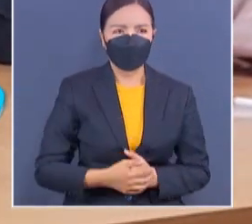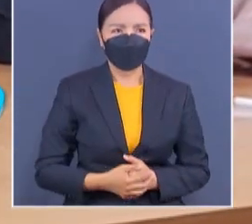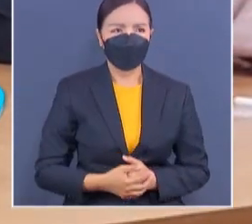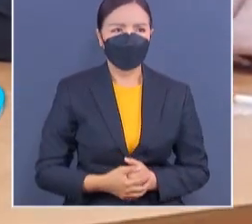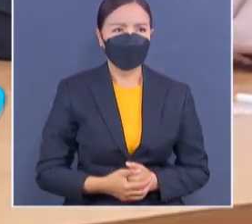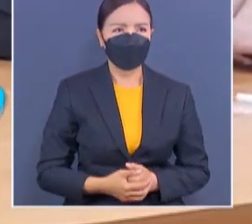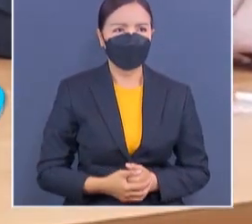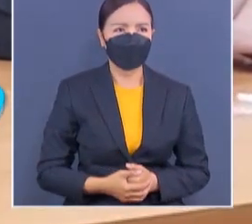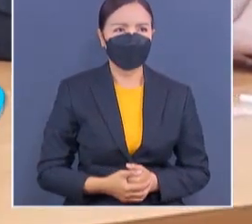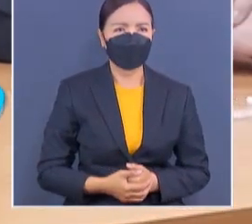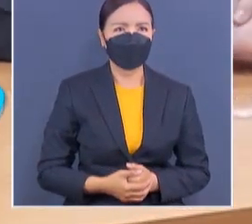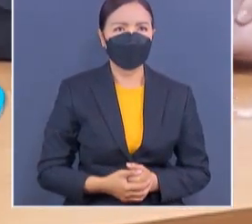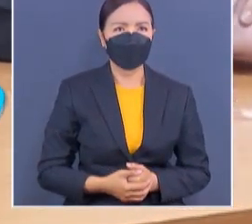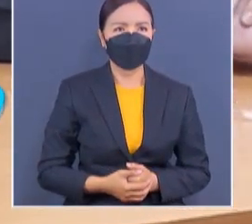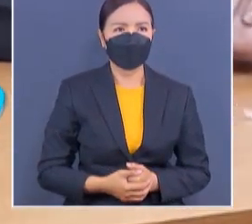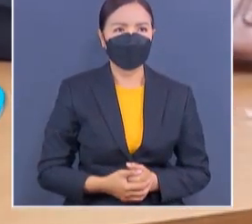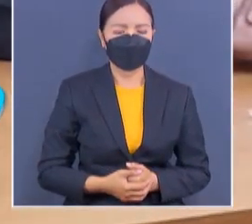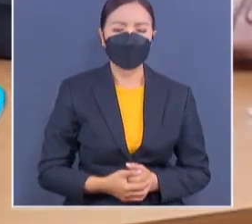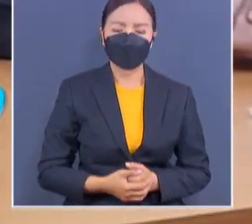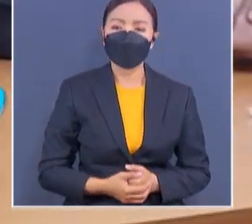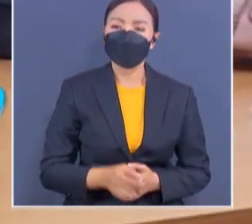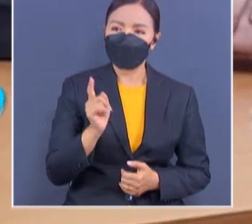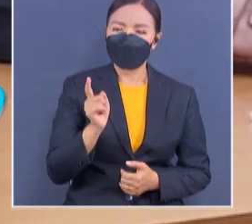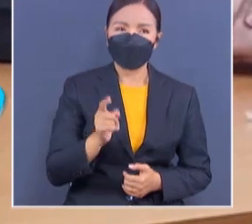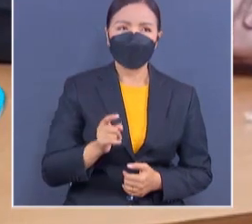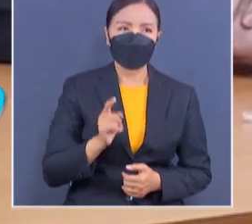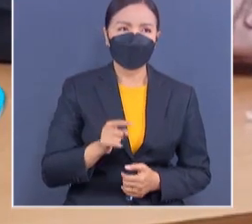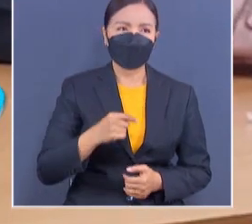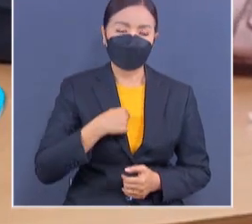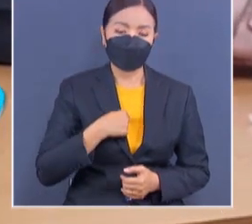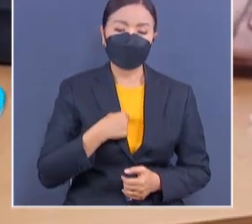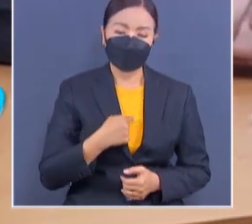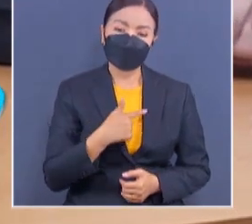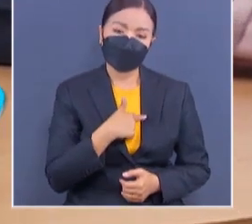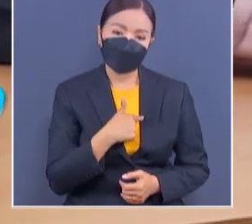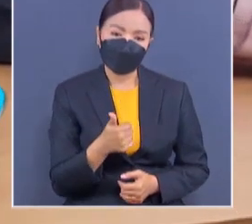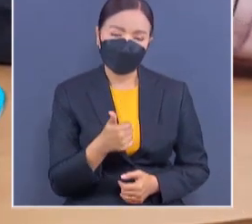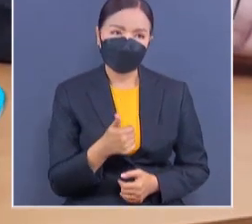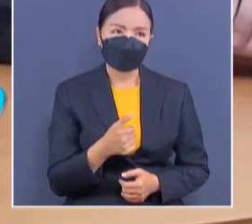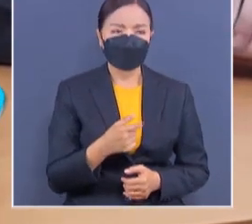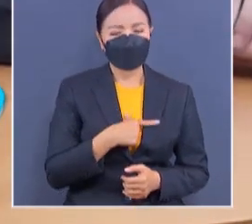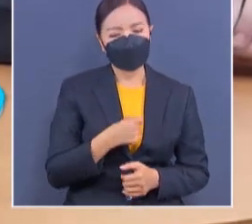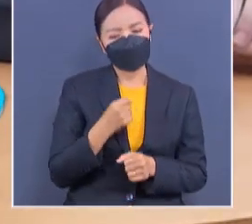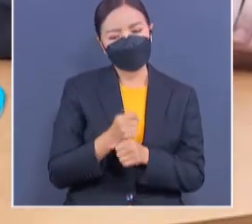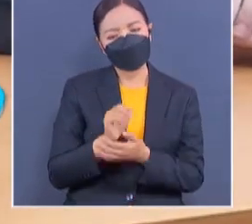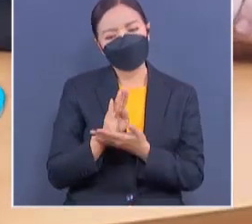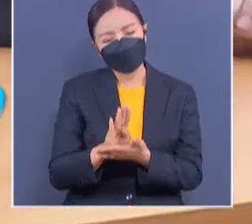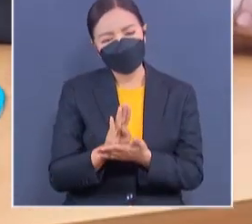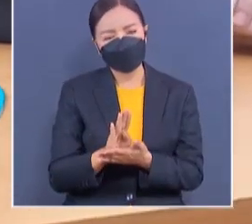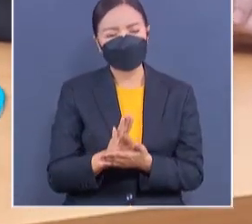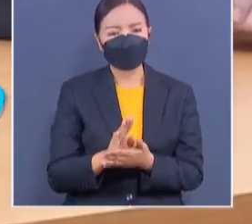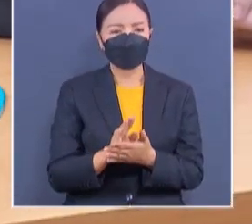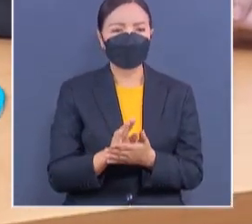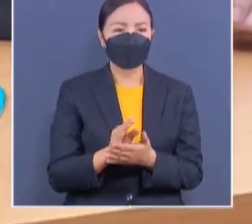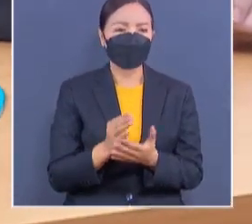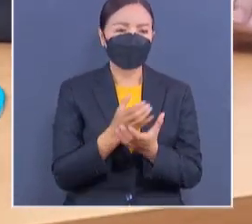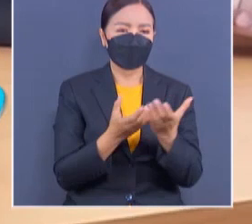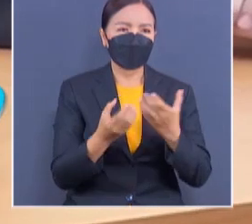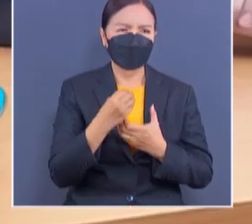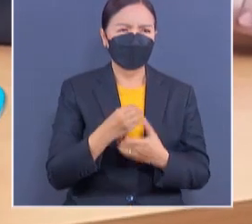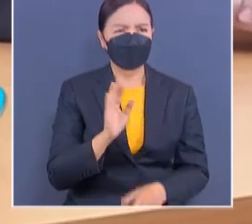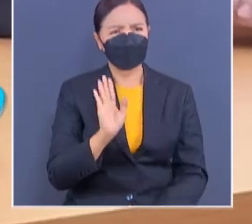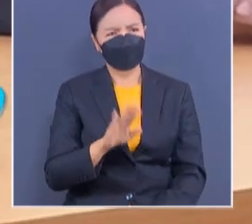าที่ตำรวจก็มีบางช่วงที่เขาพูดกับสื่อบอกว่าจริงๆแล้วตัวตนเจ๊ข้าวเนี่ยเป็นคนใจดีนะชอบทำบุญธรรมะธรรมโมสวดมนต์แต่ทีนี้พอเรามาฟังเหตุ